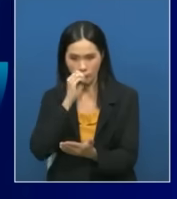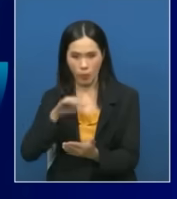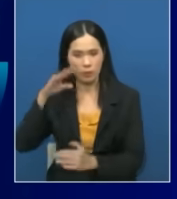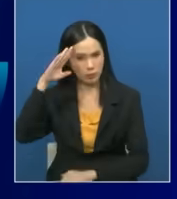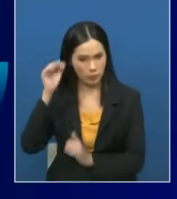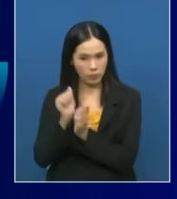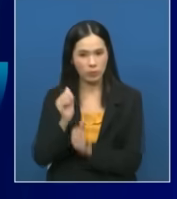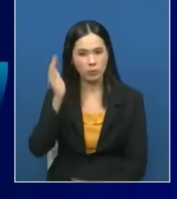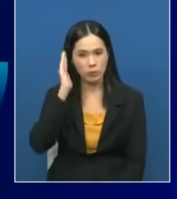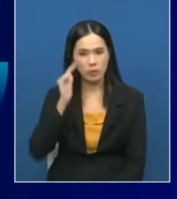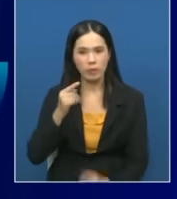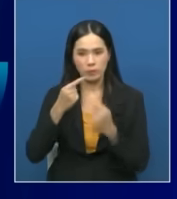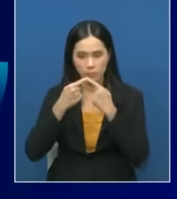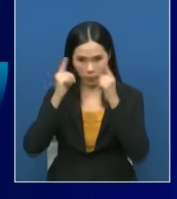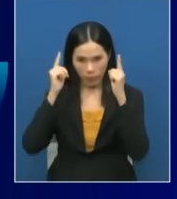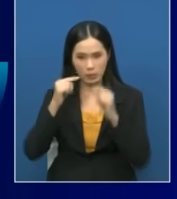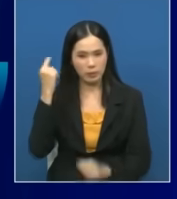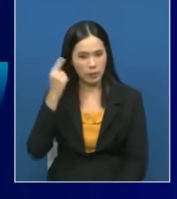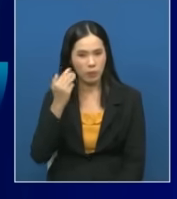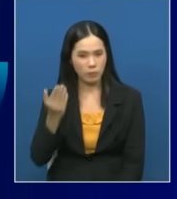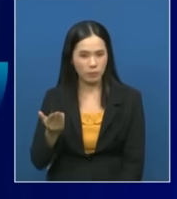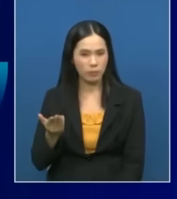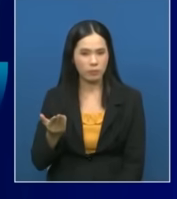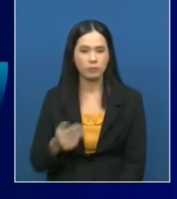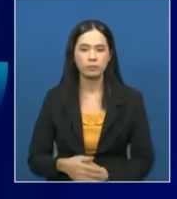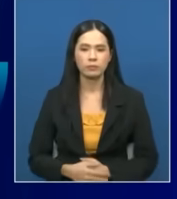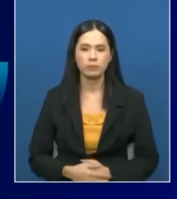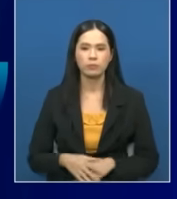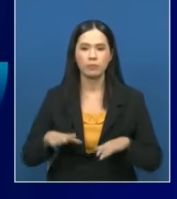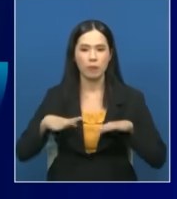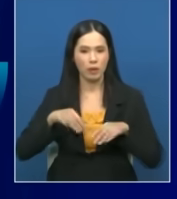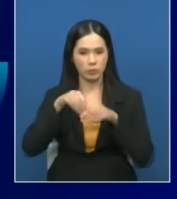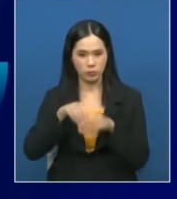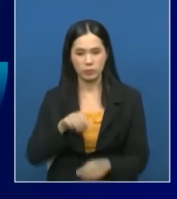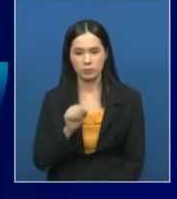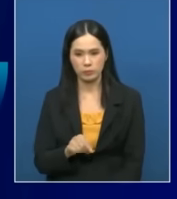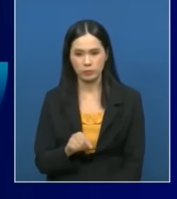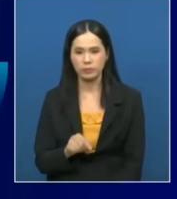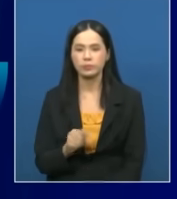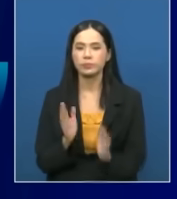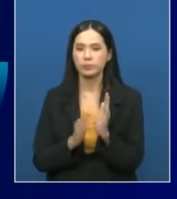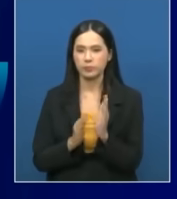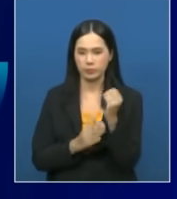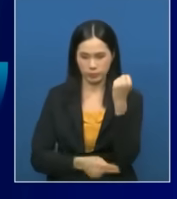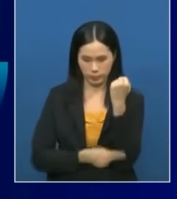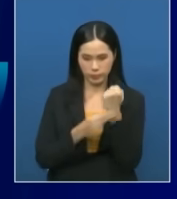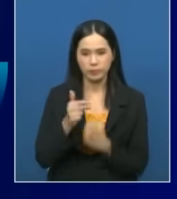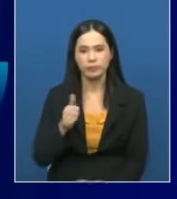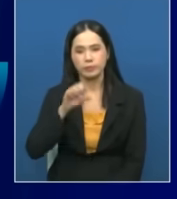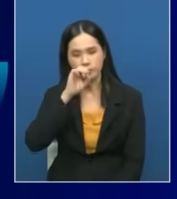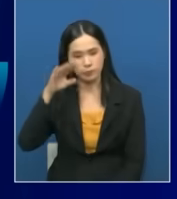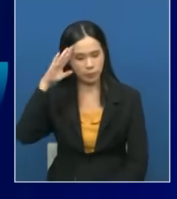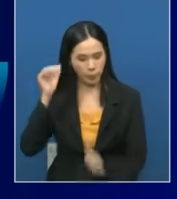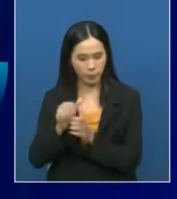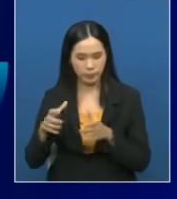ามีชายแปลกหน้าเป็นนักท่องเที่ยวต่างชาติเข้ามาพักที่นี่นี่ต้องชื่นชมโรงแรมนะฮะแจ้งตำรวจปั๊บชุ